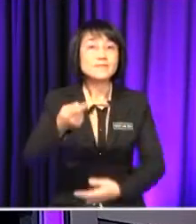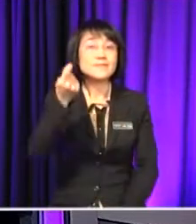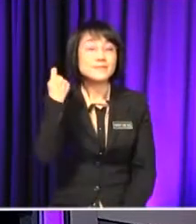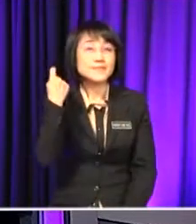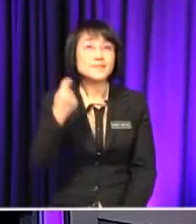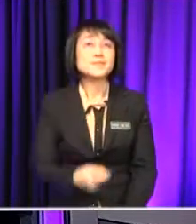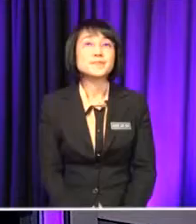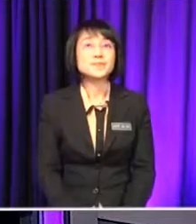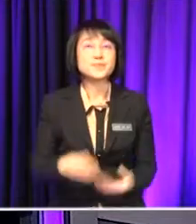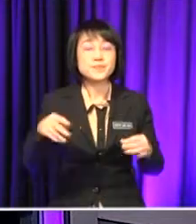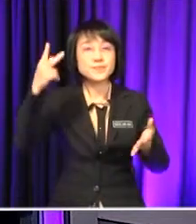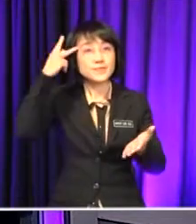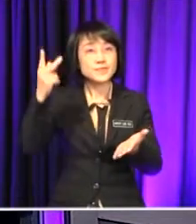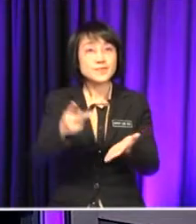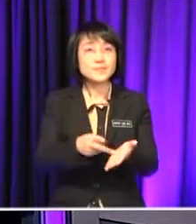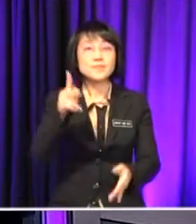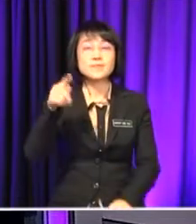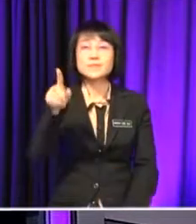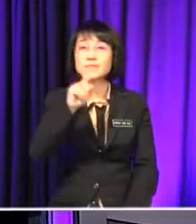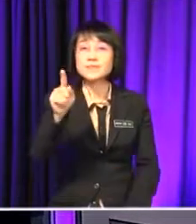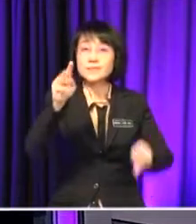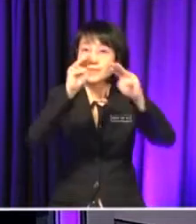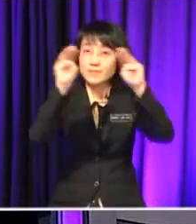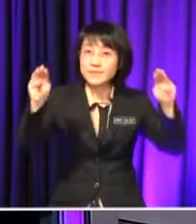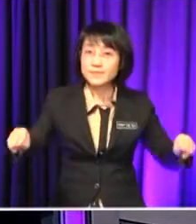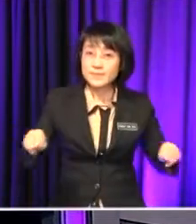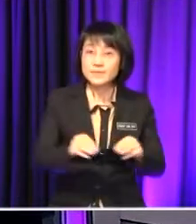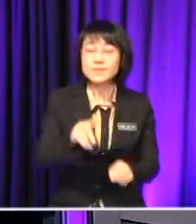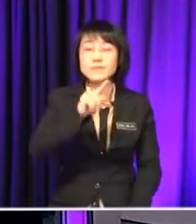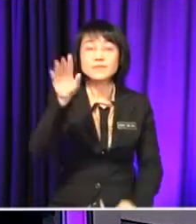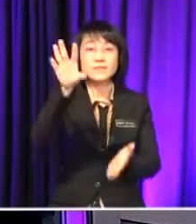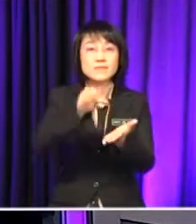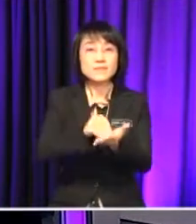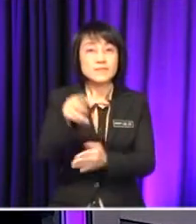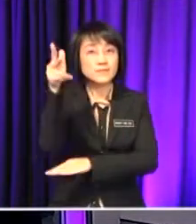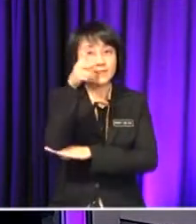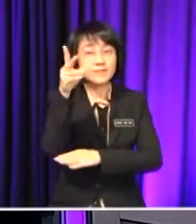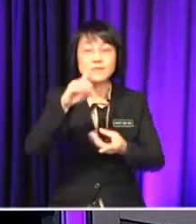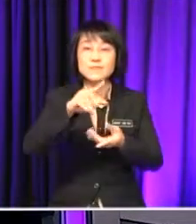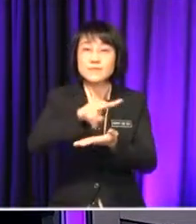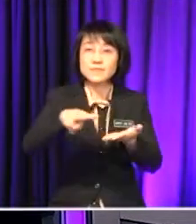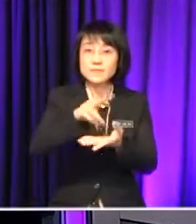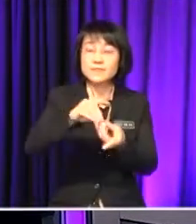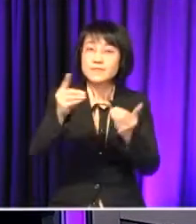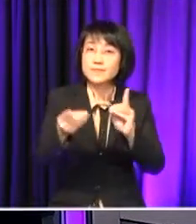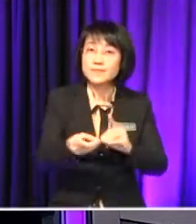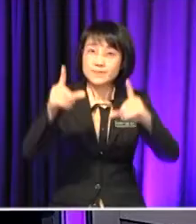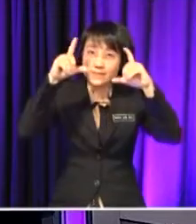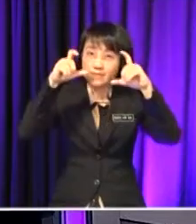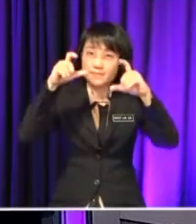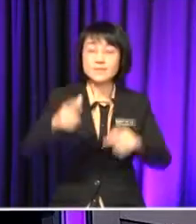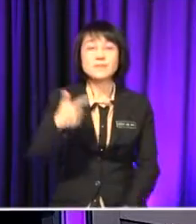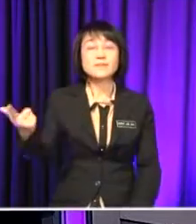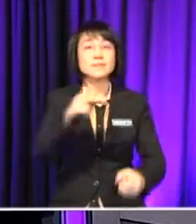dah kenal pasti yang mana satu monitor, yang mana satu perakam video digital, kamera, bekalan kuasa, adapter